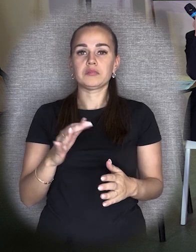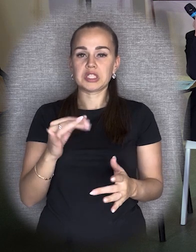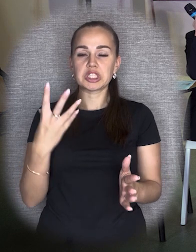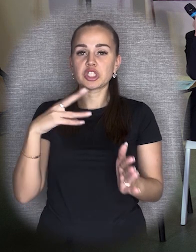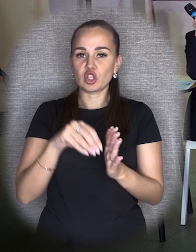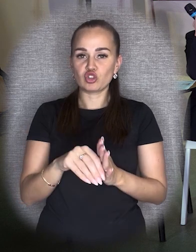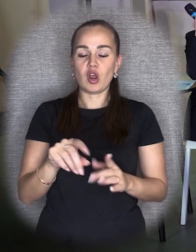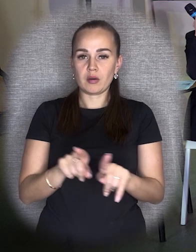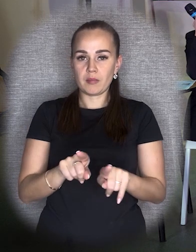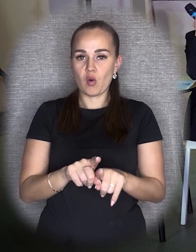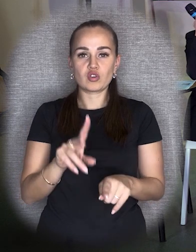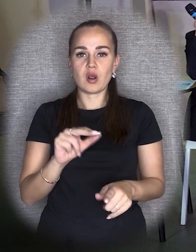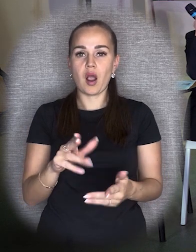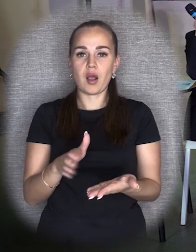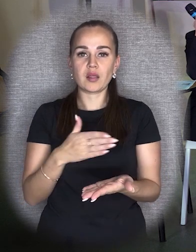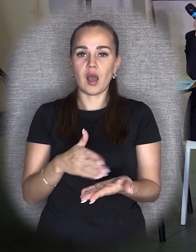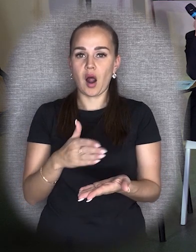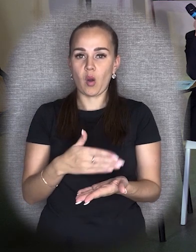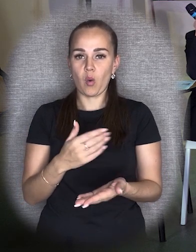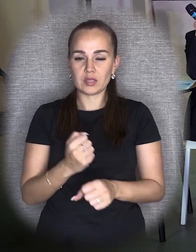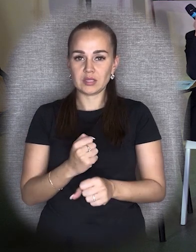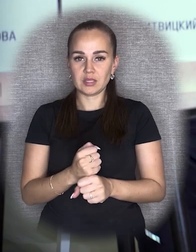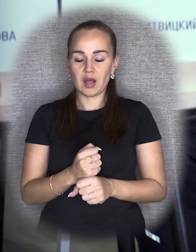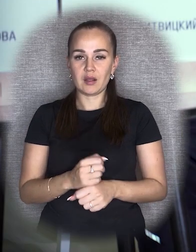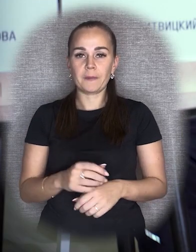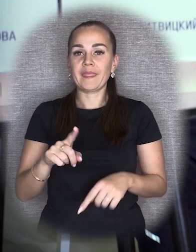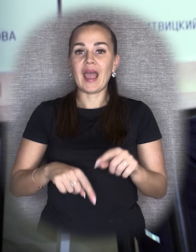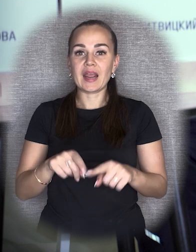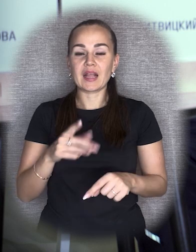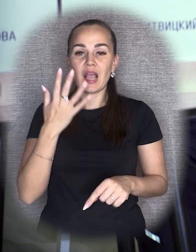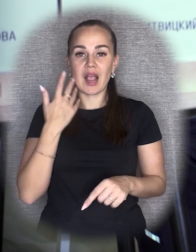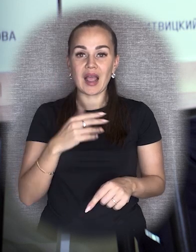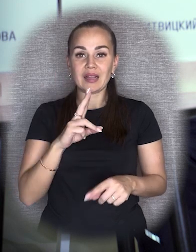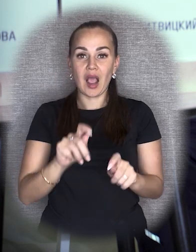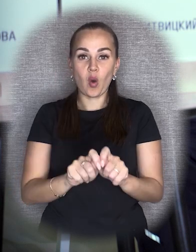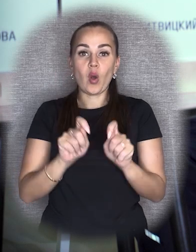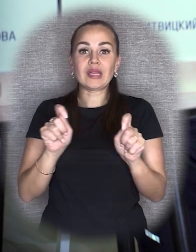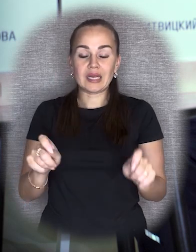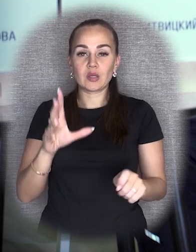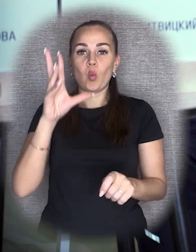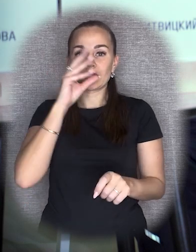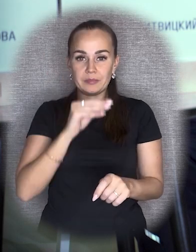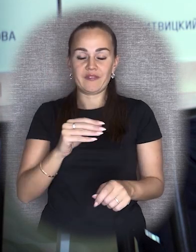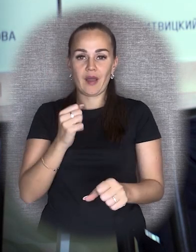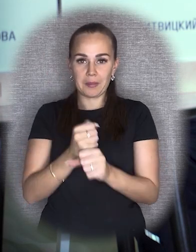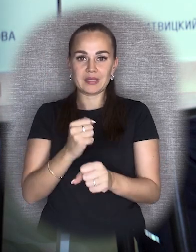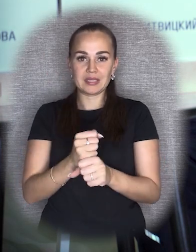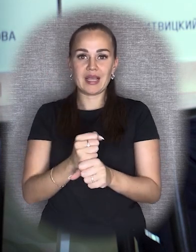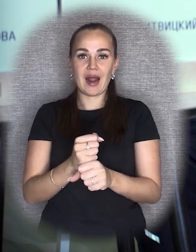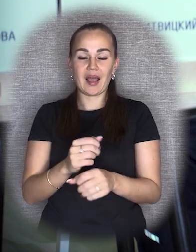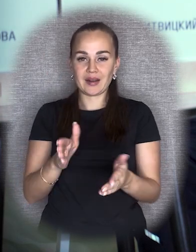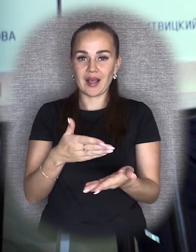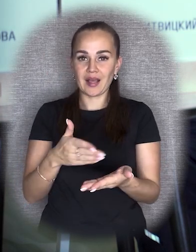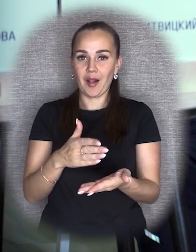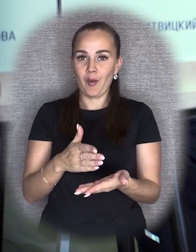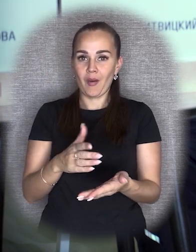и по содержанию соответствует каталогу. Вот, и редкий случай, когда мы к открытию успеваем издать